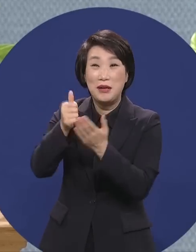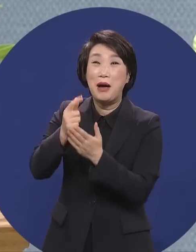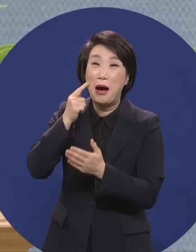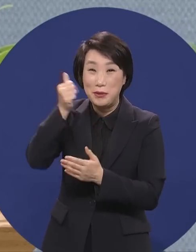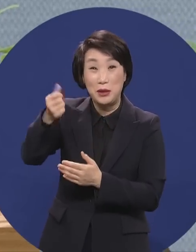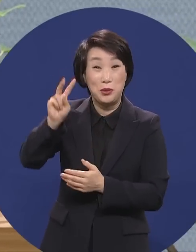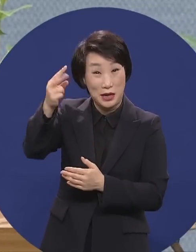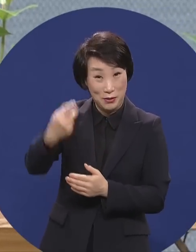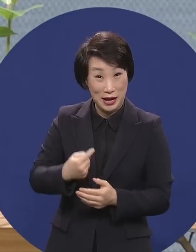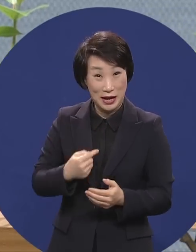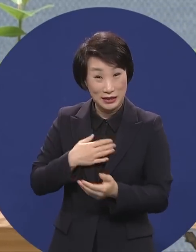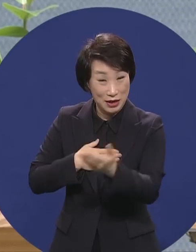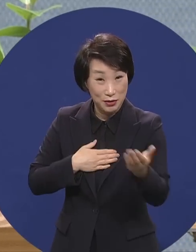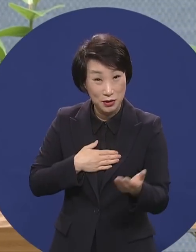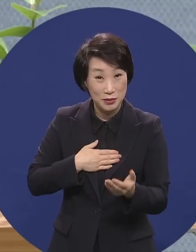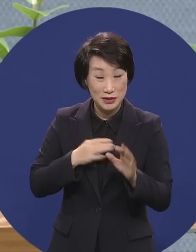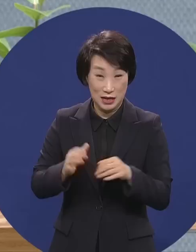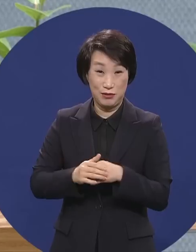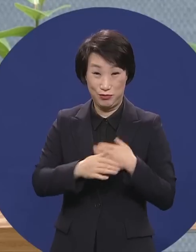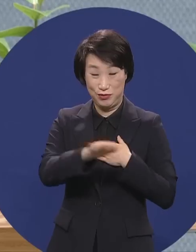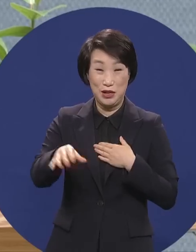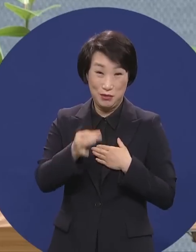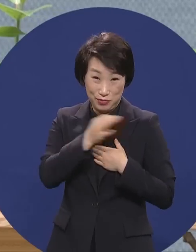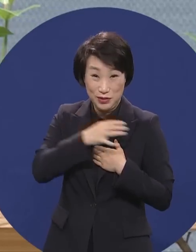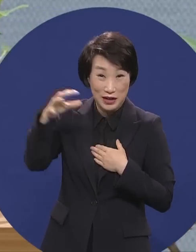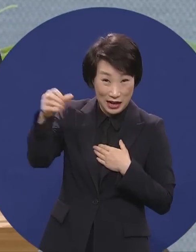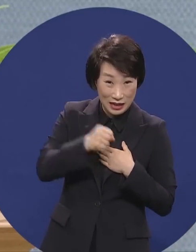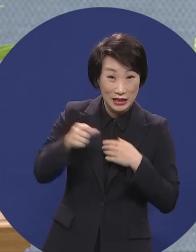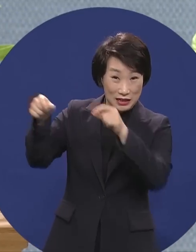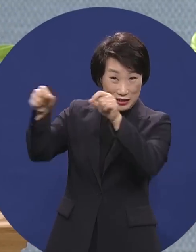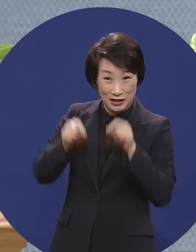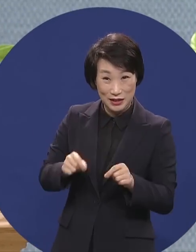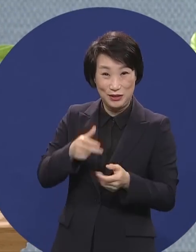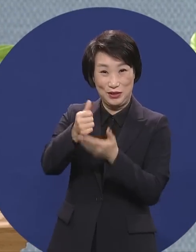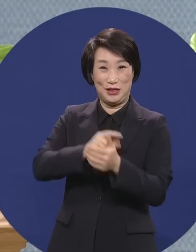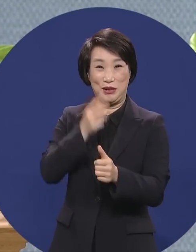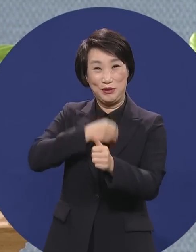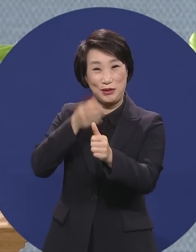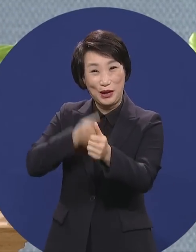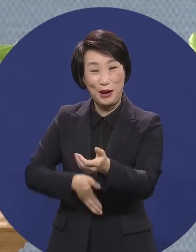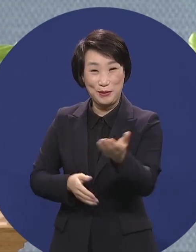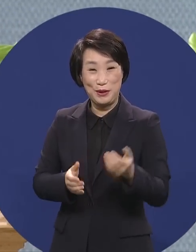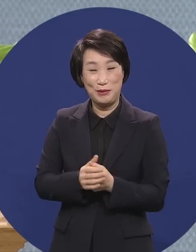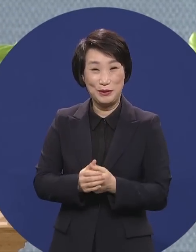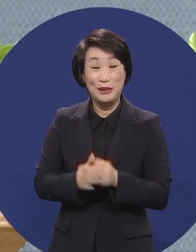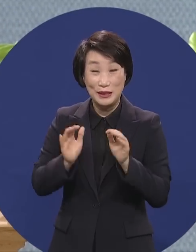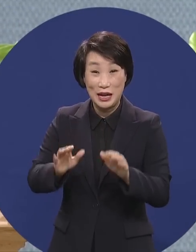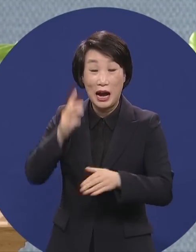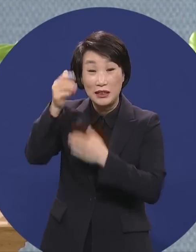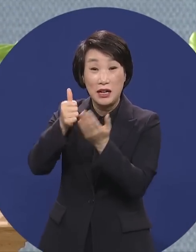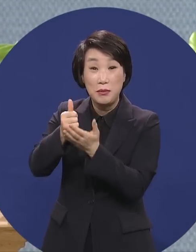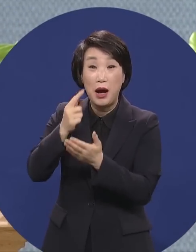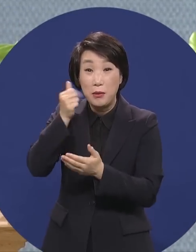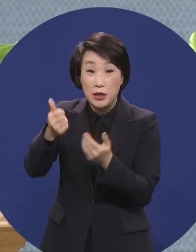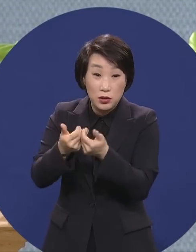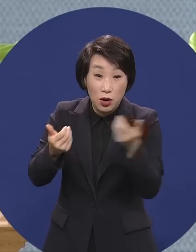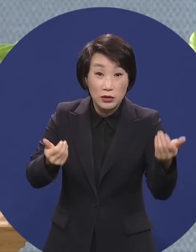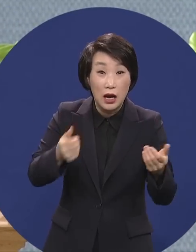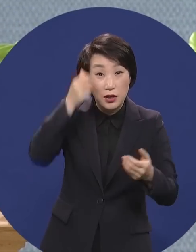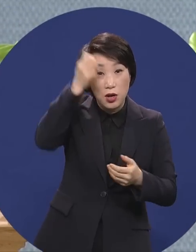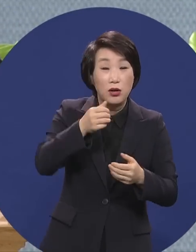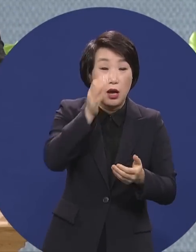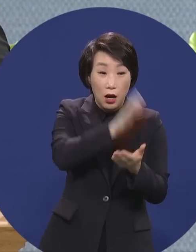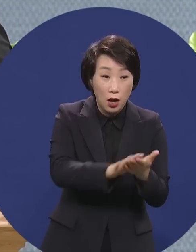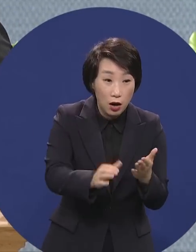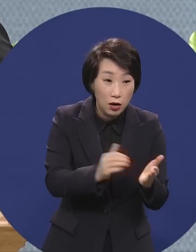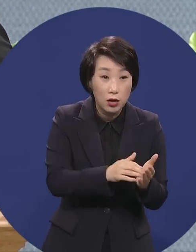아버지께 돌아와서 우리도 부유하시기를 주님의 이름으로 축원합니다. 하나님 아버지를 떠나 영적 고갈을